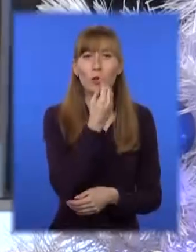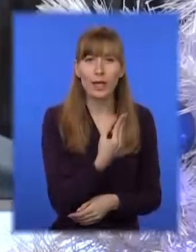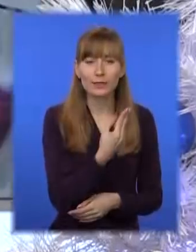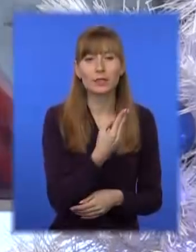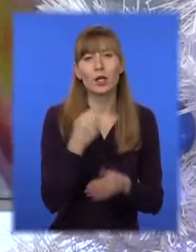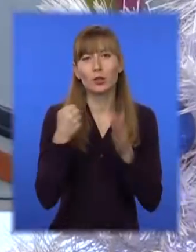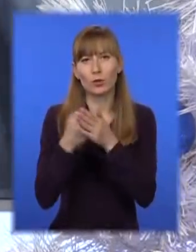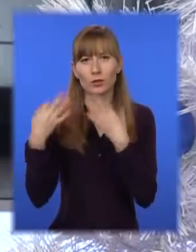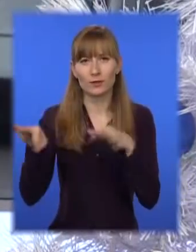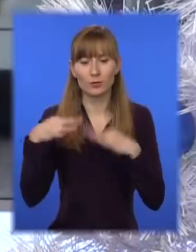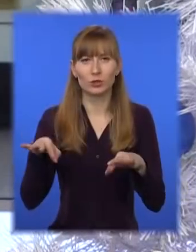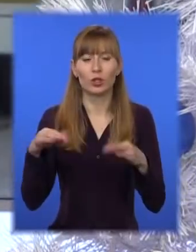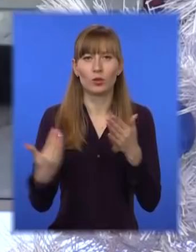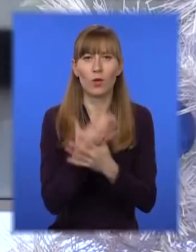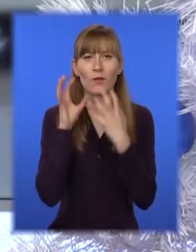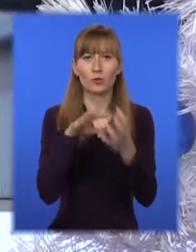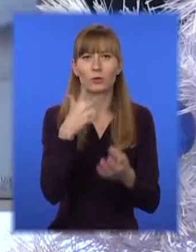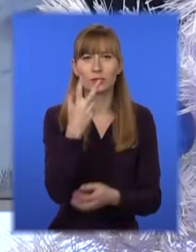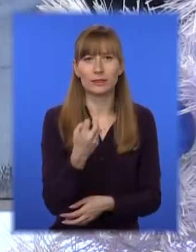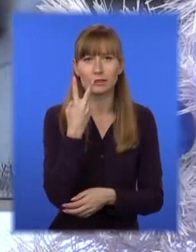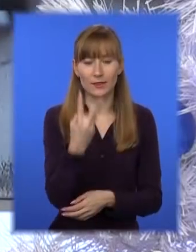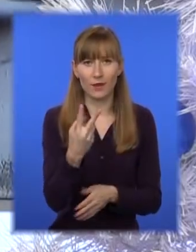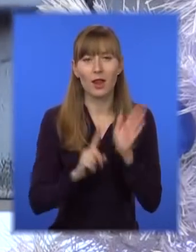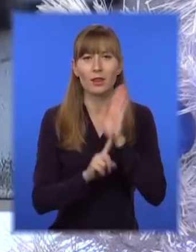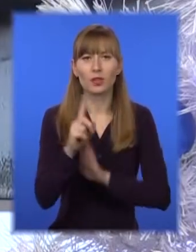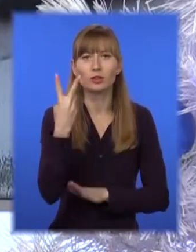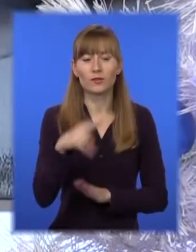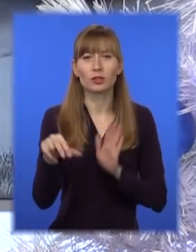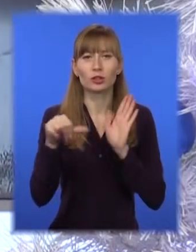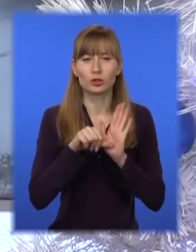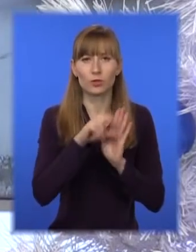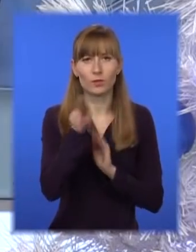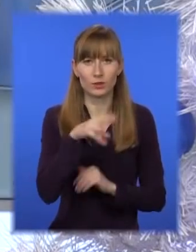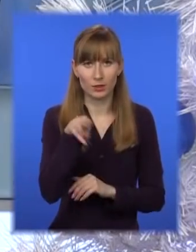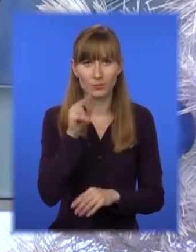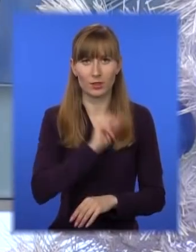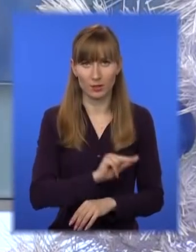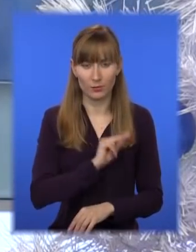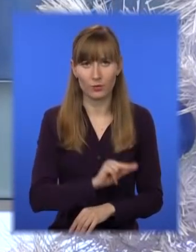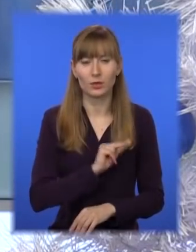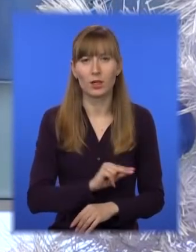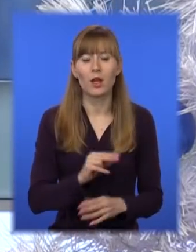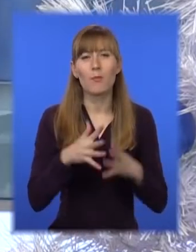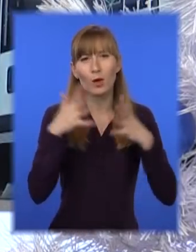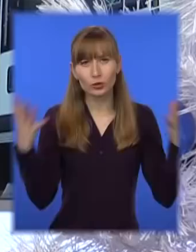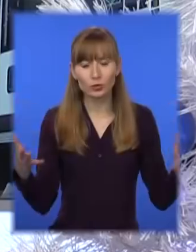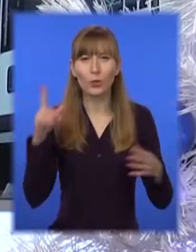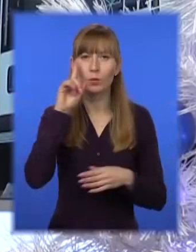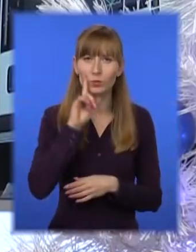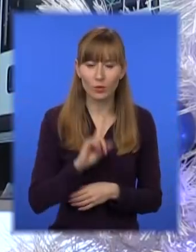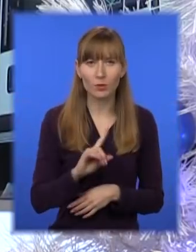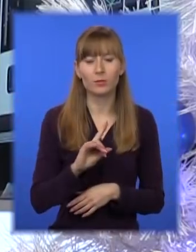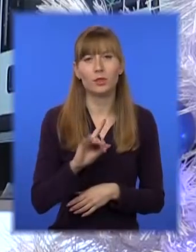нові сучасні автобуси. Маршрут 302 розпочав свою роботу ще 26 грудня. Великі, місткі